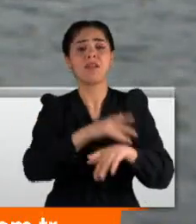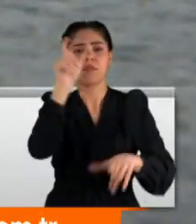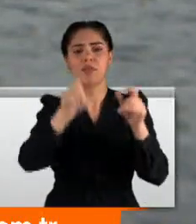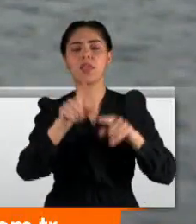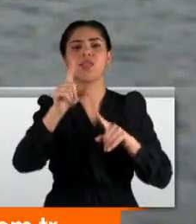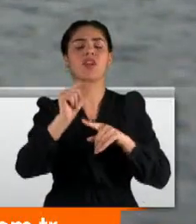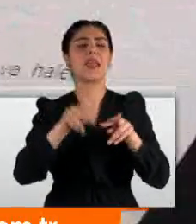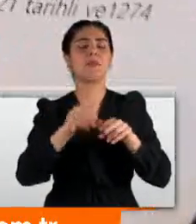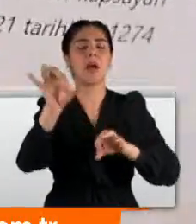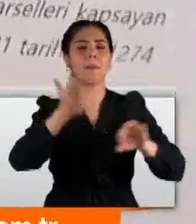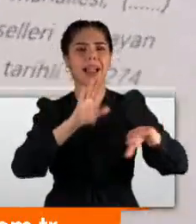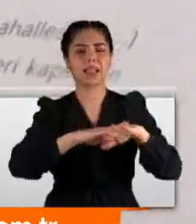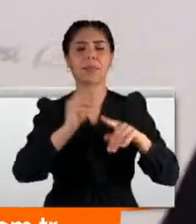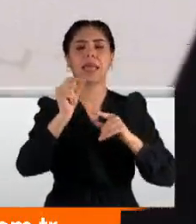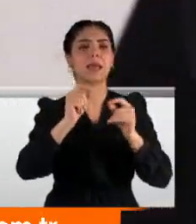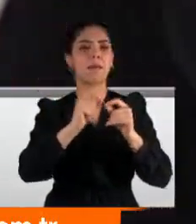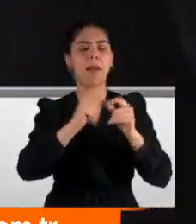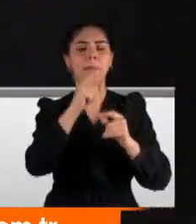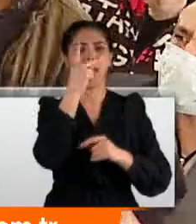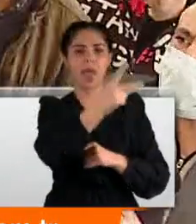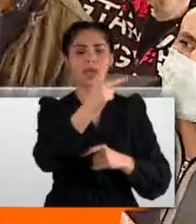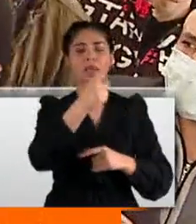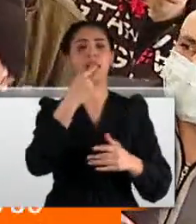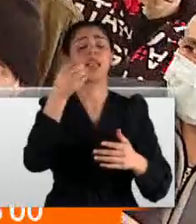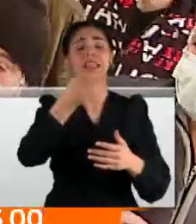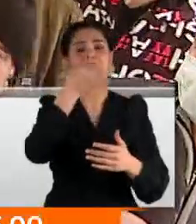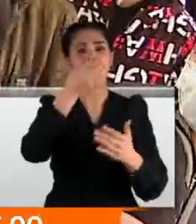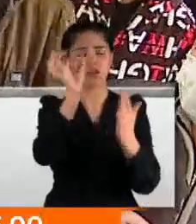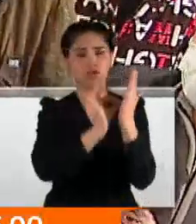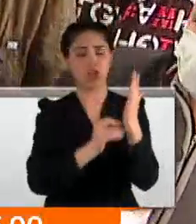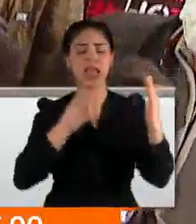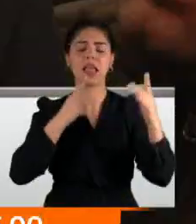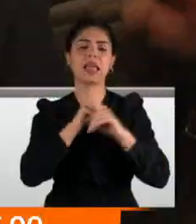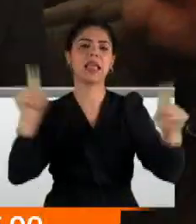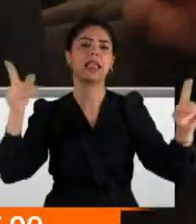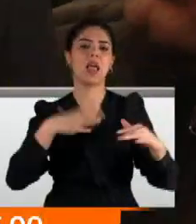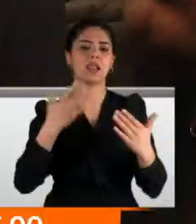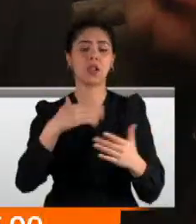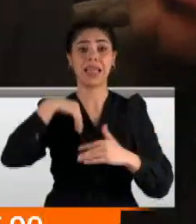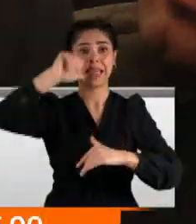planını yapan İstanbul Büyükşehir Belediyesi'ne topladıkları yüzlerce dilekçeyle itiraz etmeye hazırlanıyor.